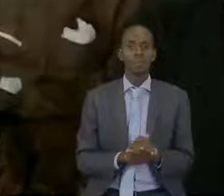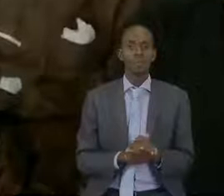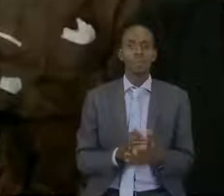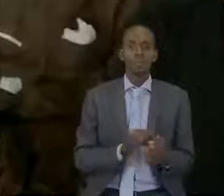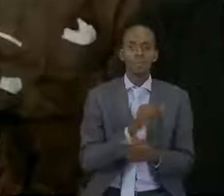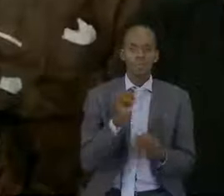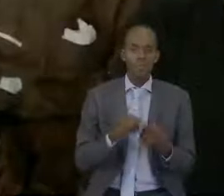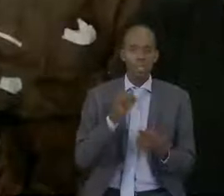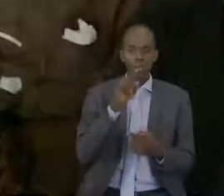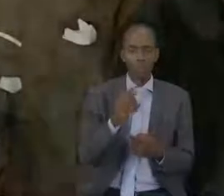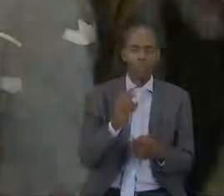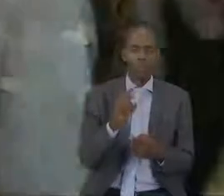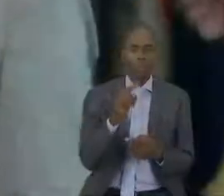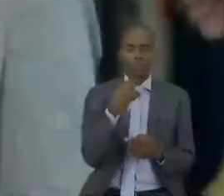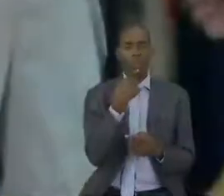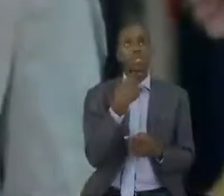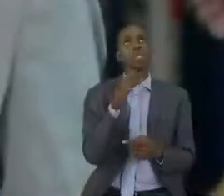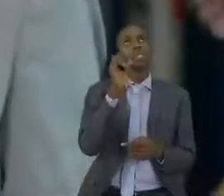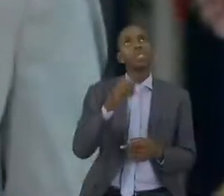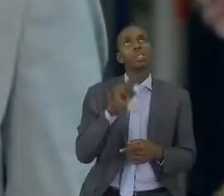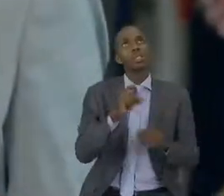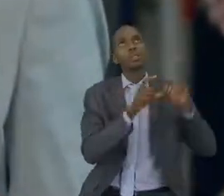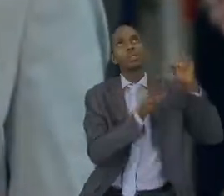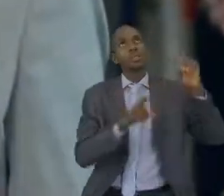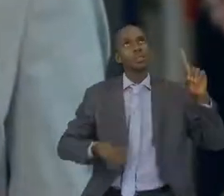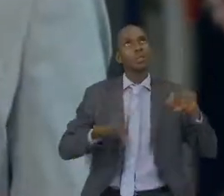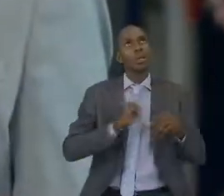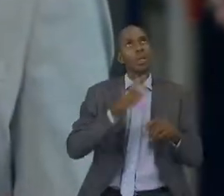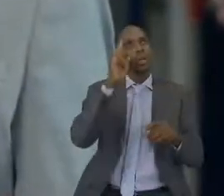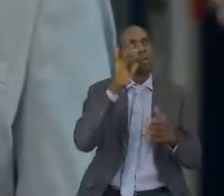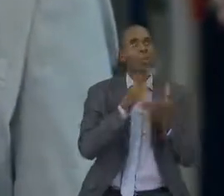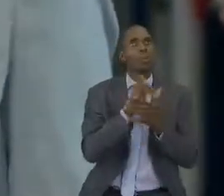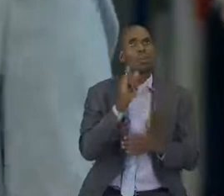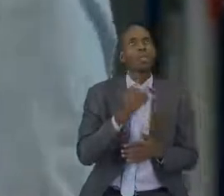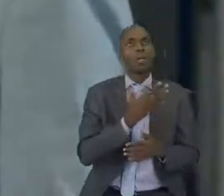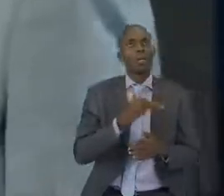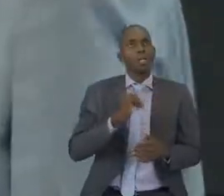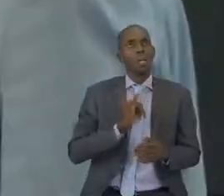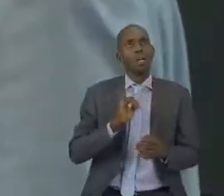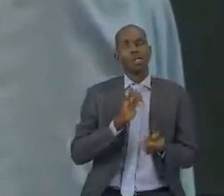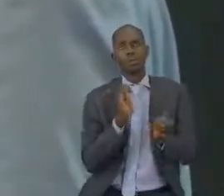Lorsque tu indiques « Oui Seigneur, je crois et je me détourne de